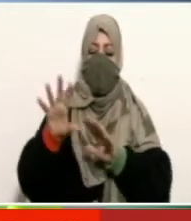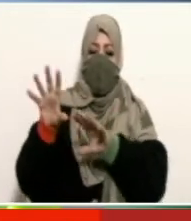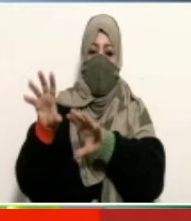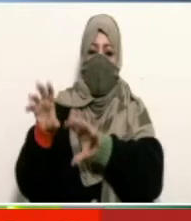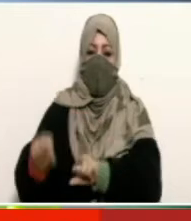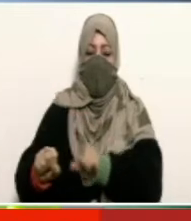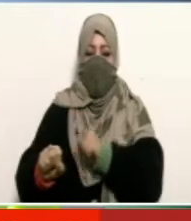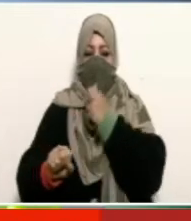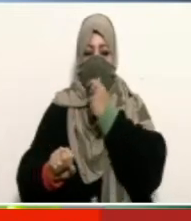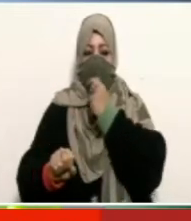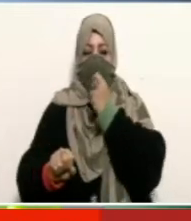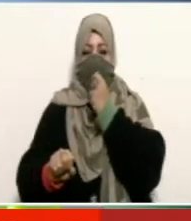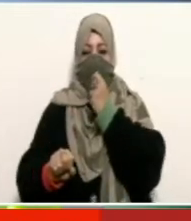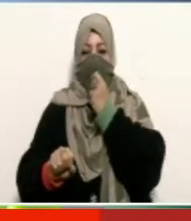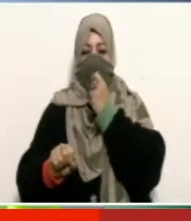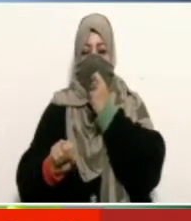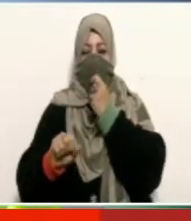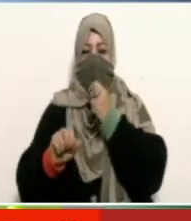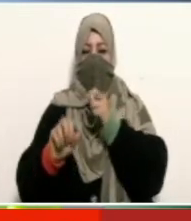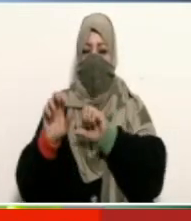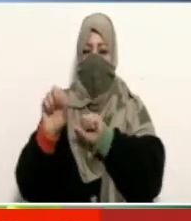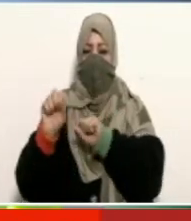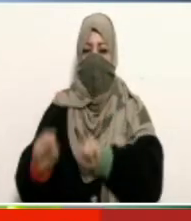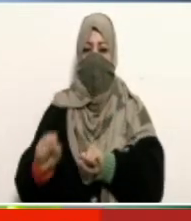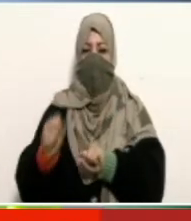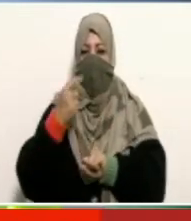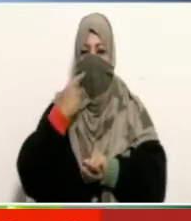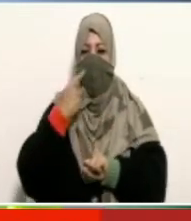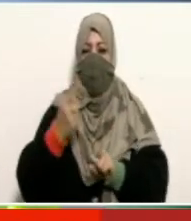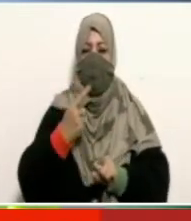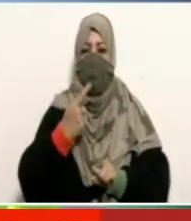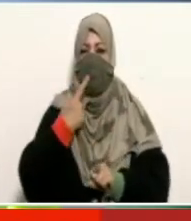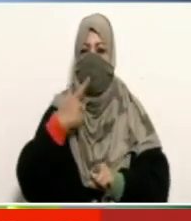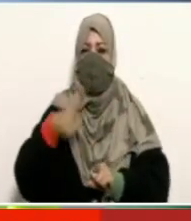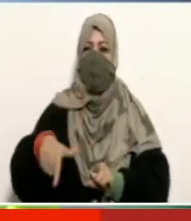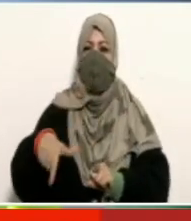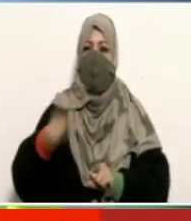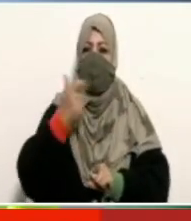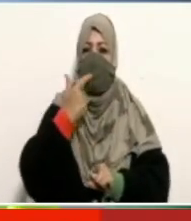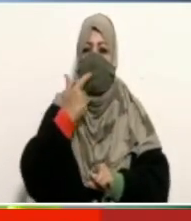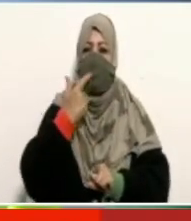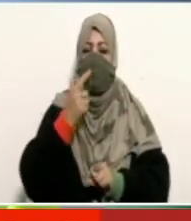الشهر اكثر من 200 سنه محبسها لمن؟ وعند واحد تو في الصغار